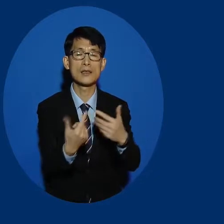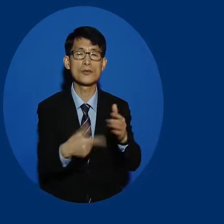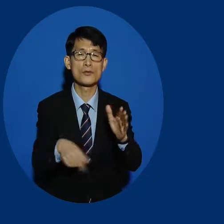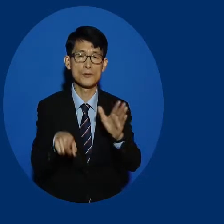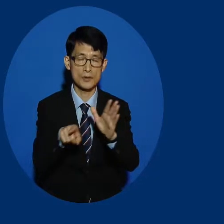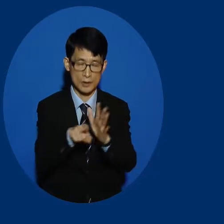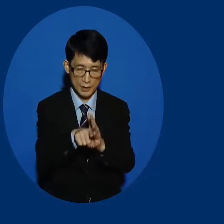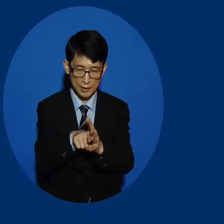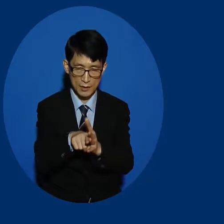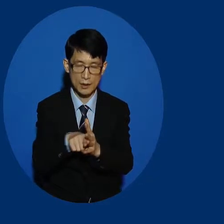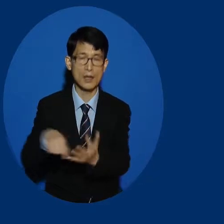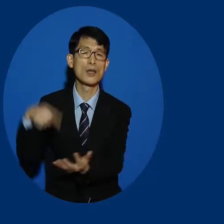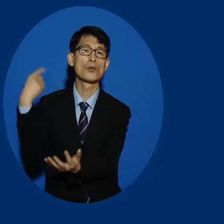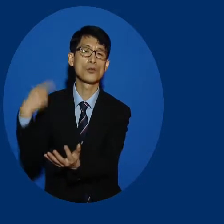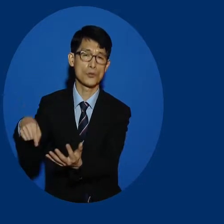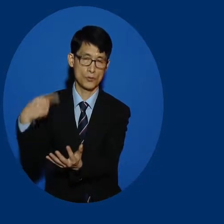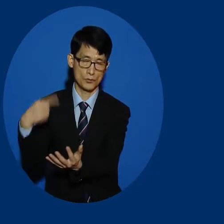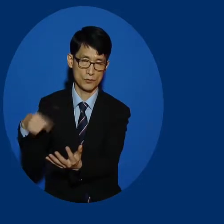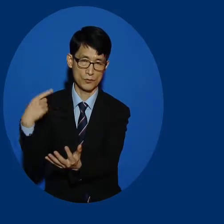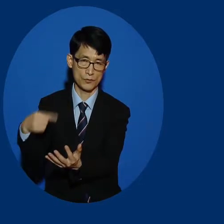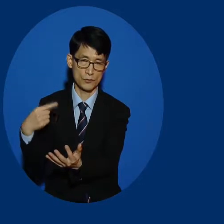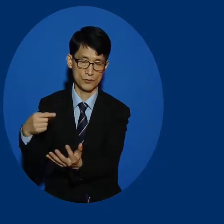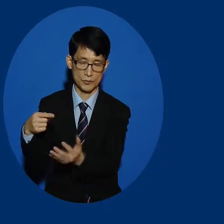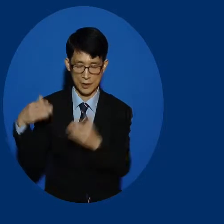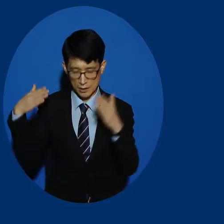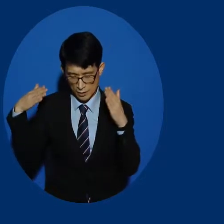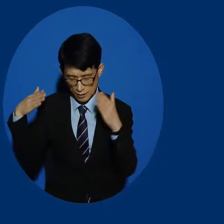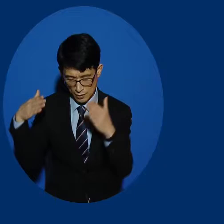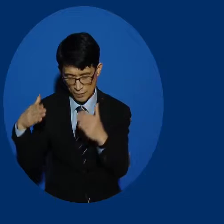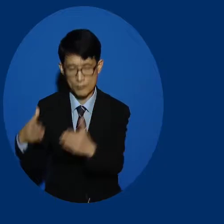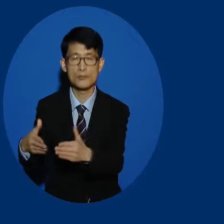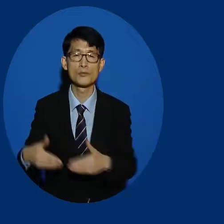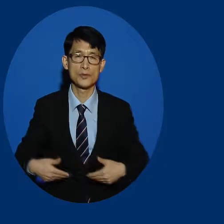더 많은 노력들을 쏟아야 할 것이고